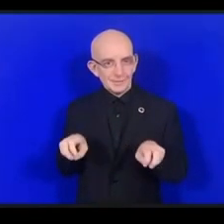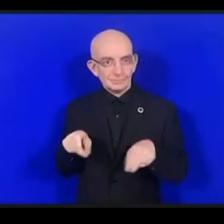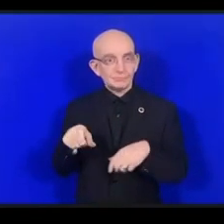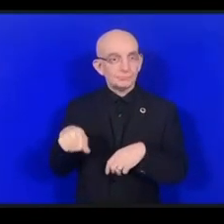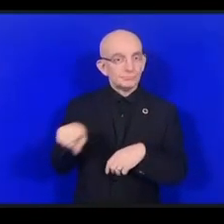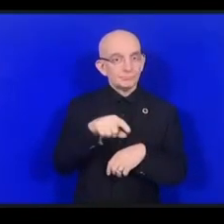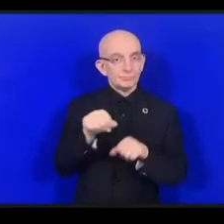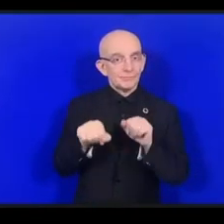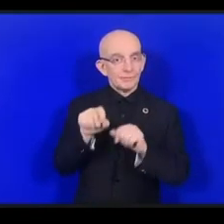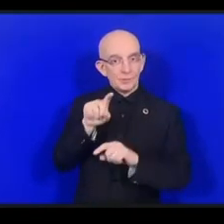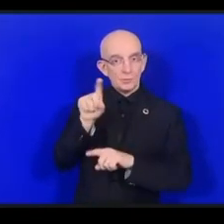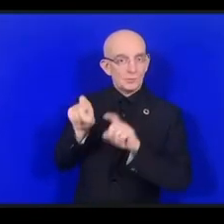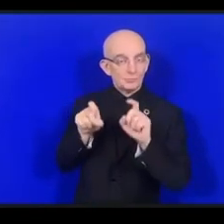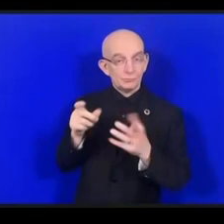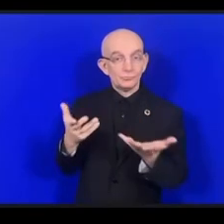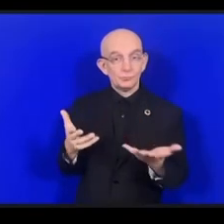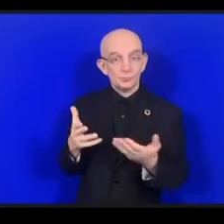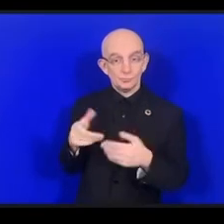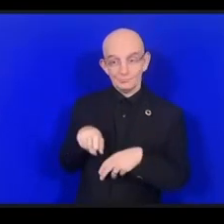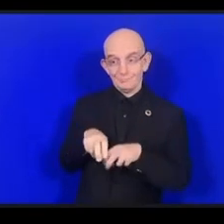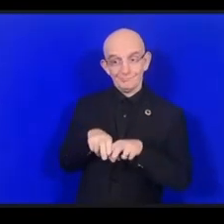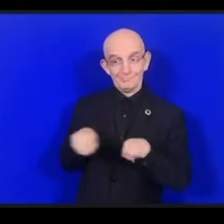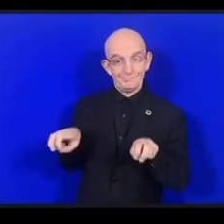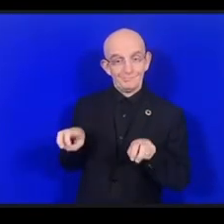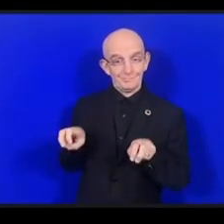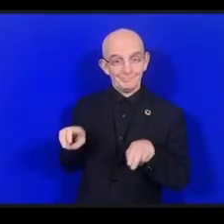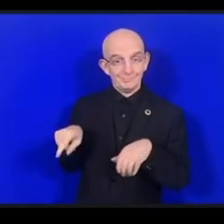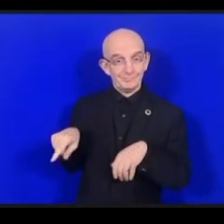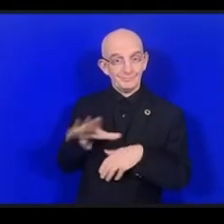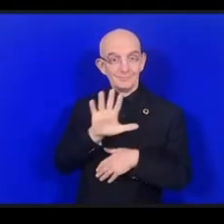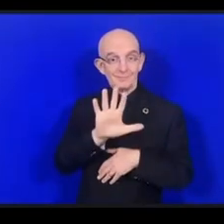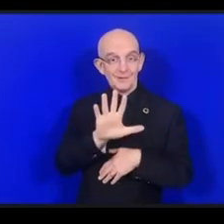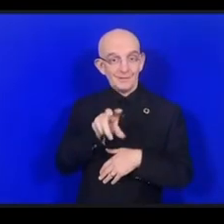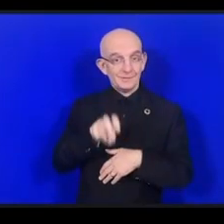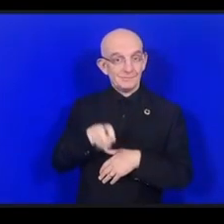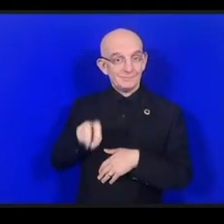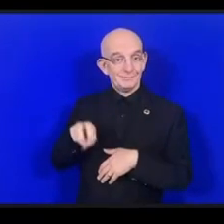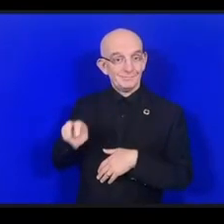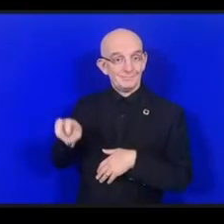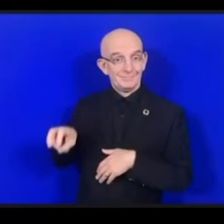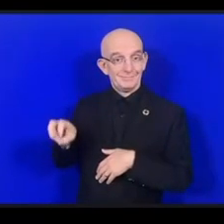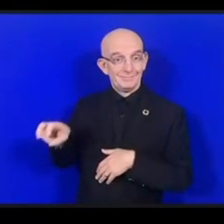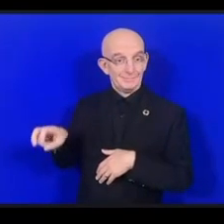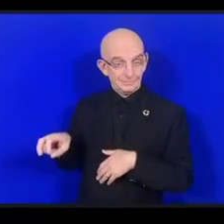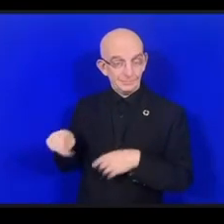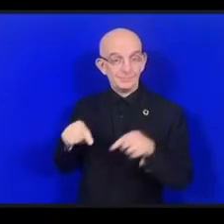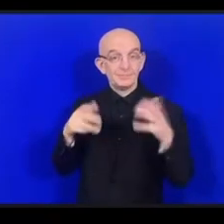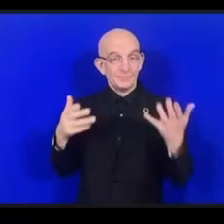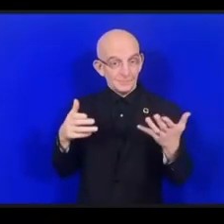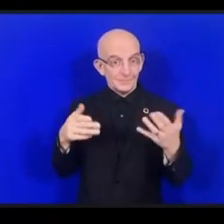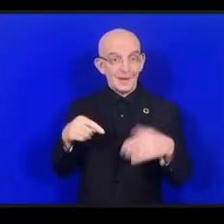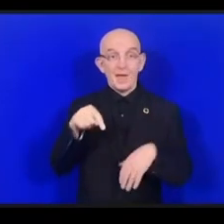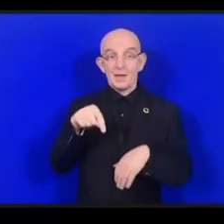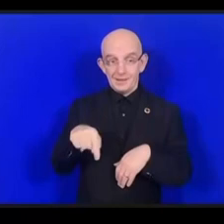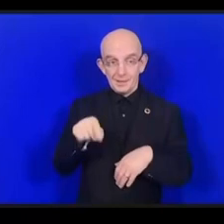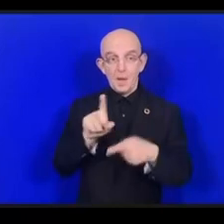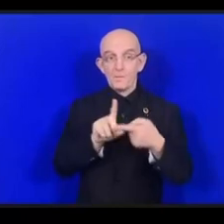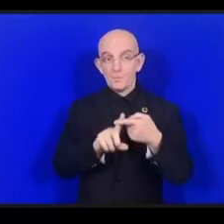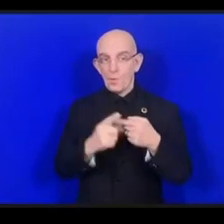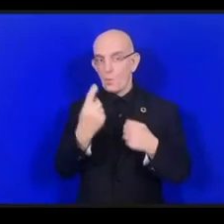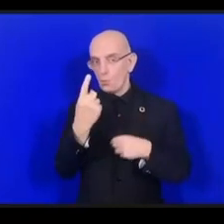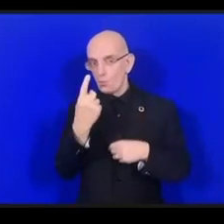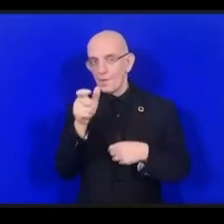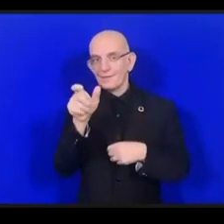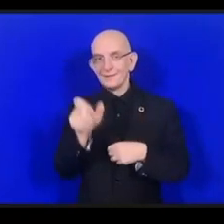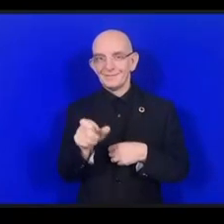请了四位专家在现场，还有一位呢在线上。另外呢我们介绍一下 Lisa， 她是来自